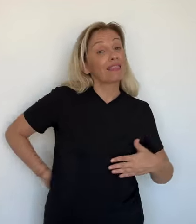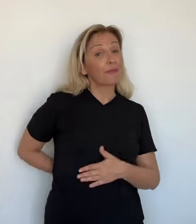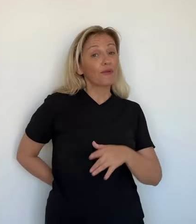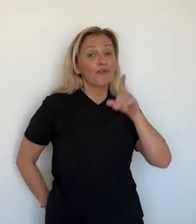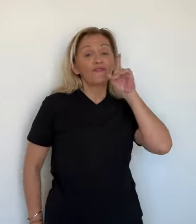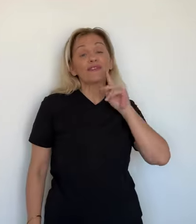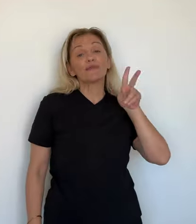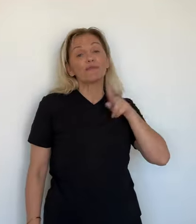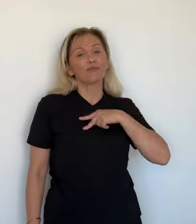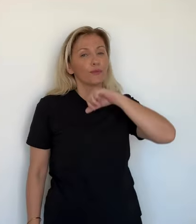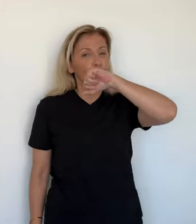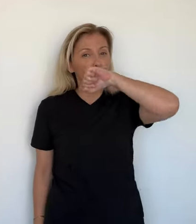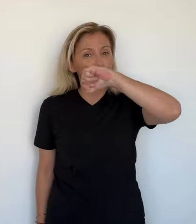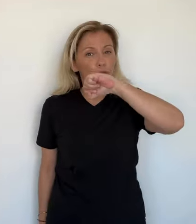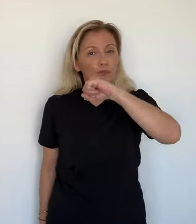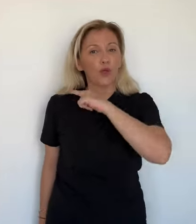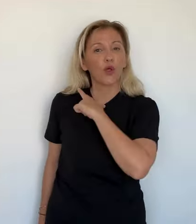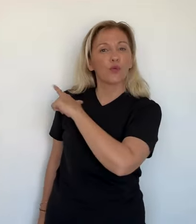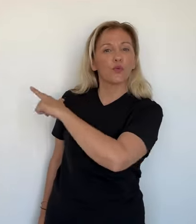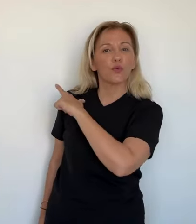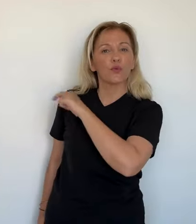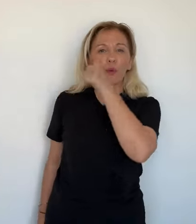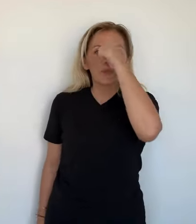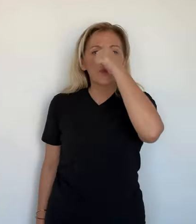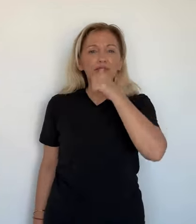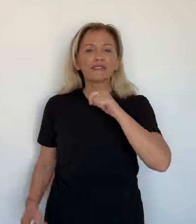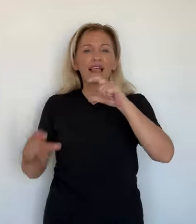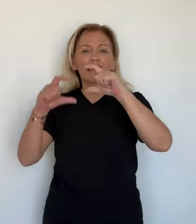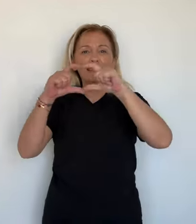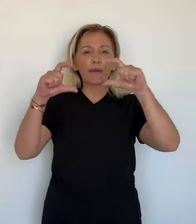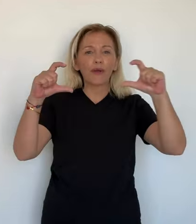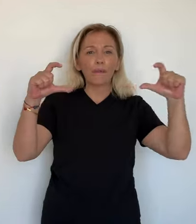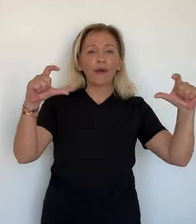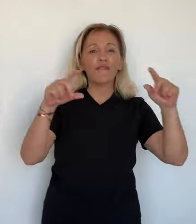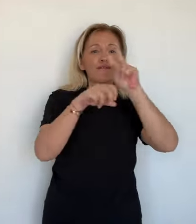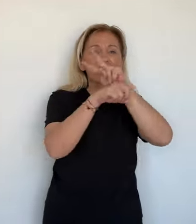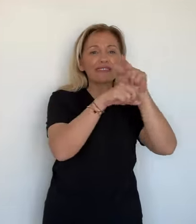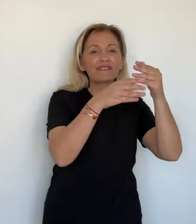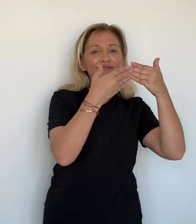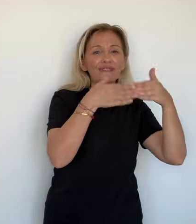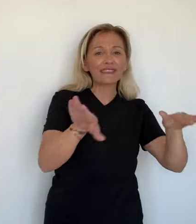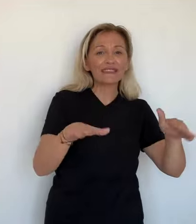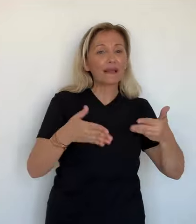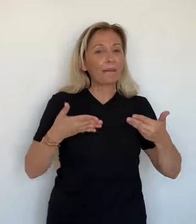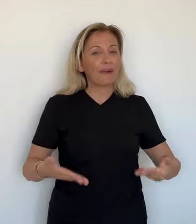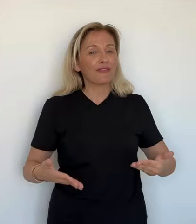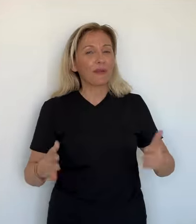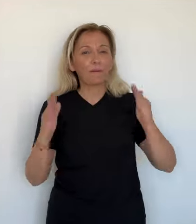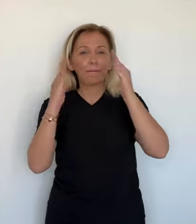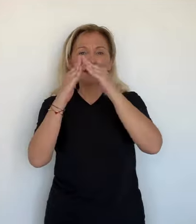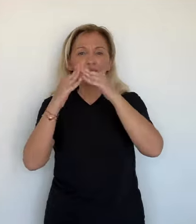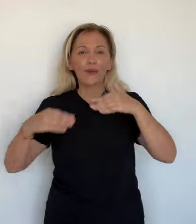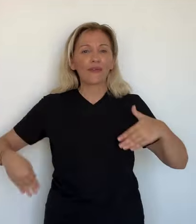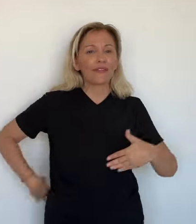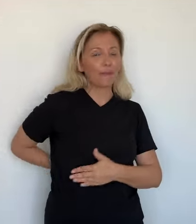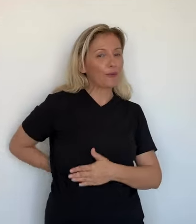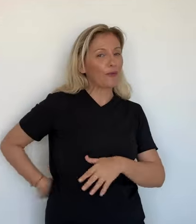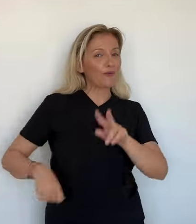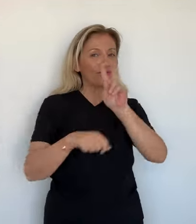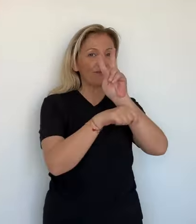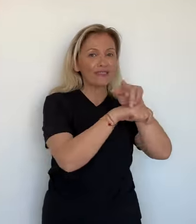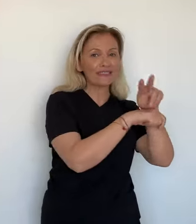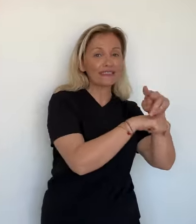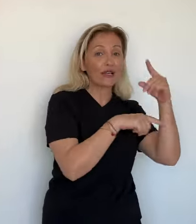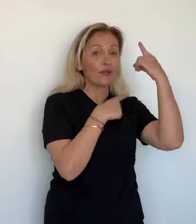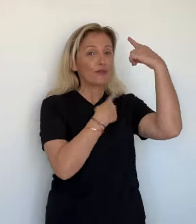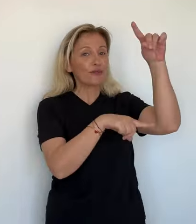Napoléon. C'est-à-dire? Ma fille est fan de Napoléon. Et donc, on est allé voir Naporama et là, on va voir